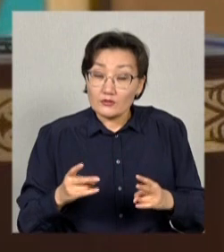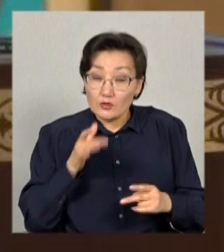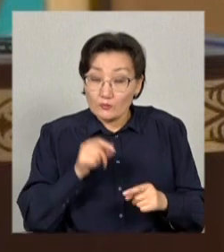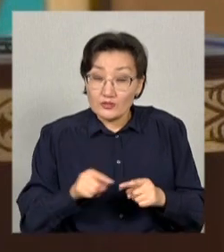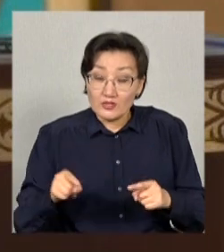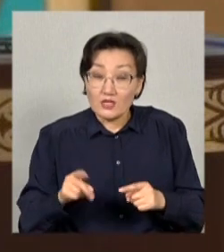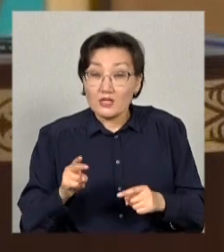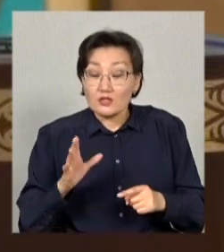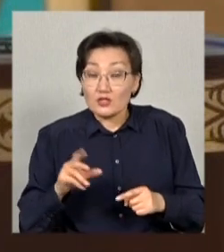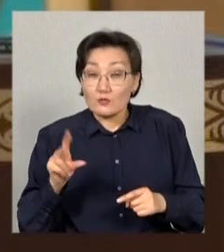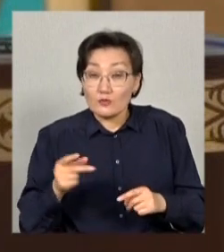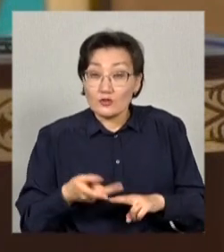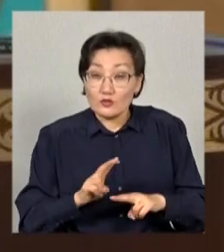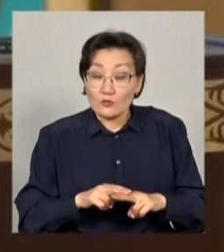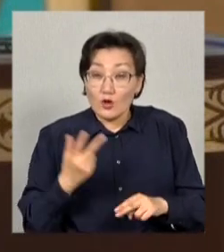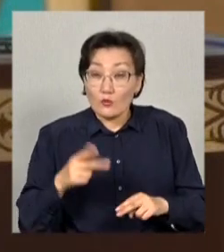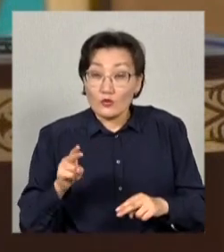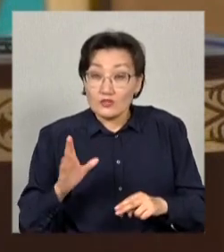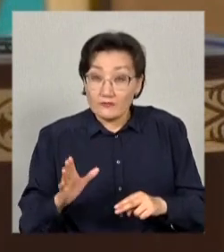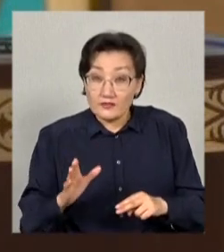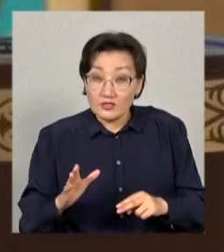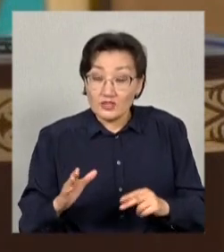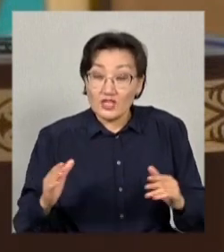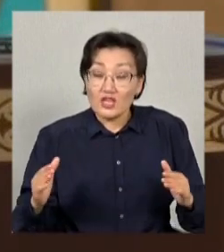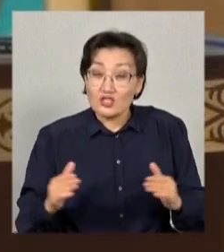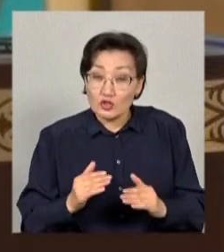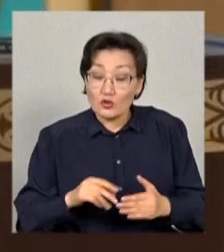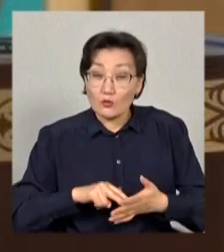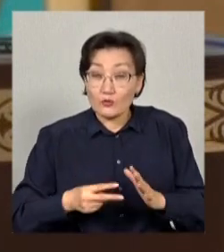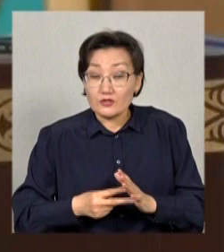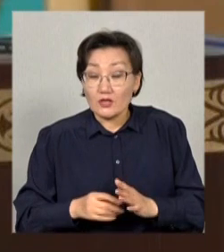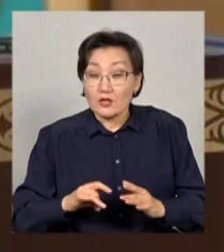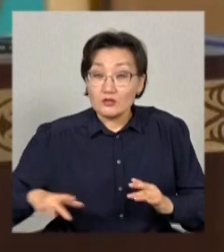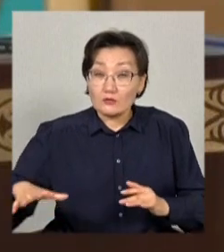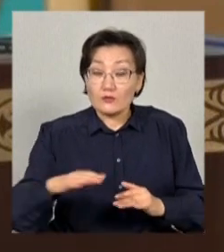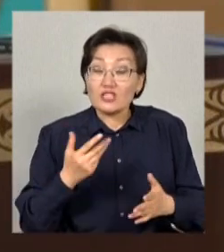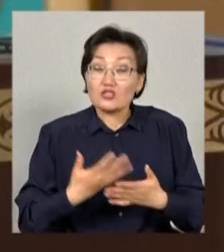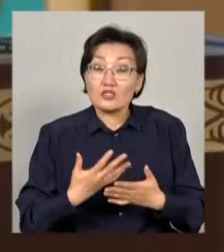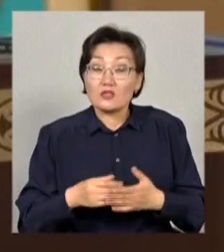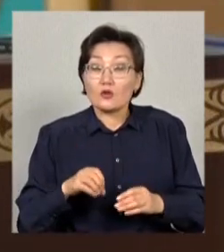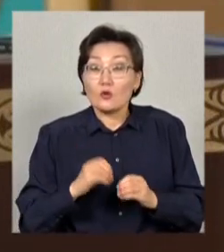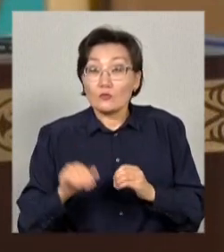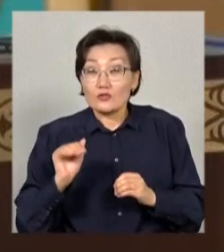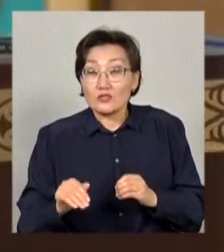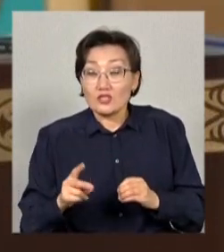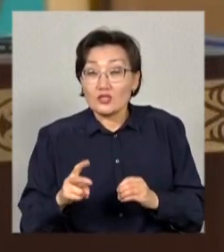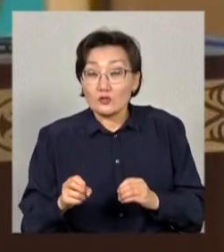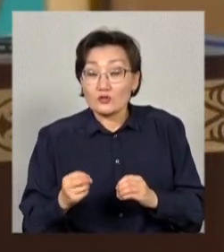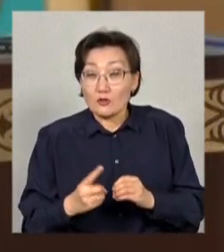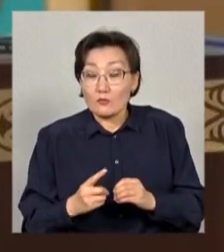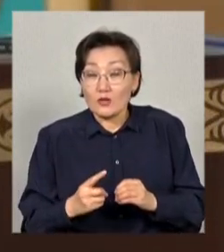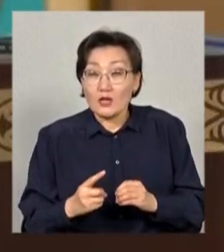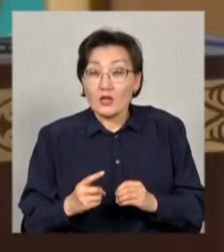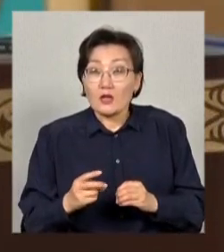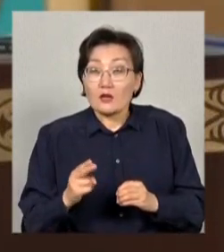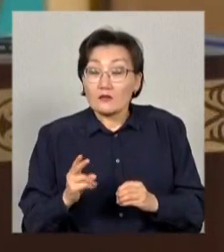пәтерлер саны бойынша осы пәтерге дейінгі шектеу көзделеді. Бұдан басқа республика бойынша шамамен 10211 аз пәтерлі үйлер